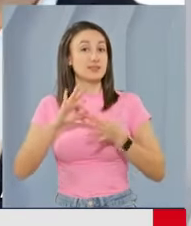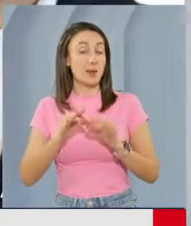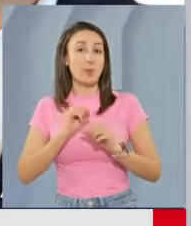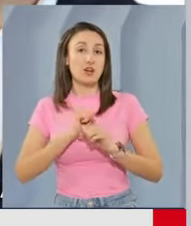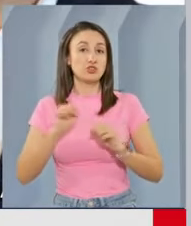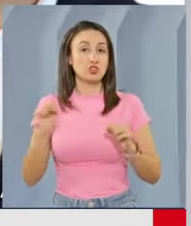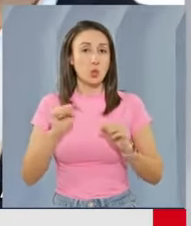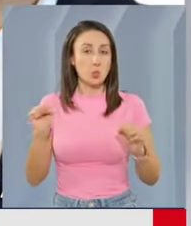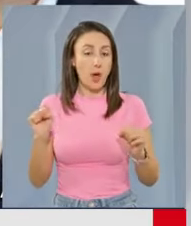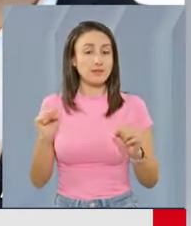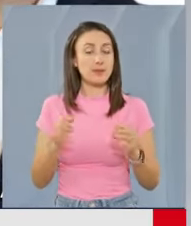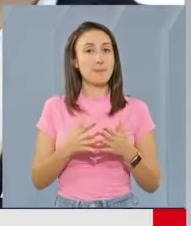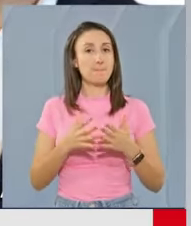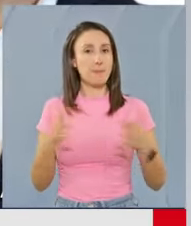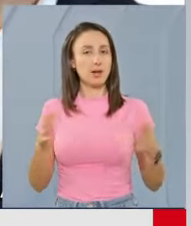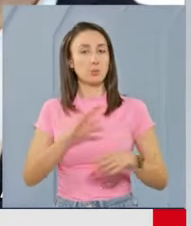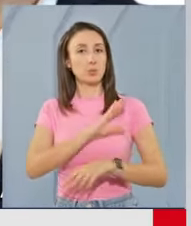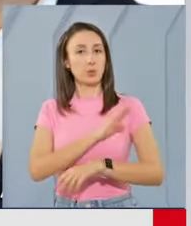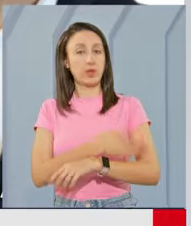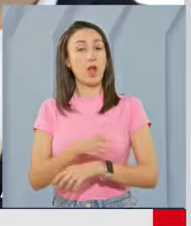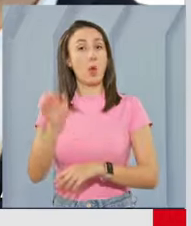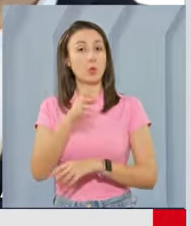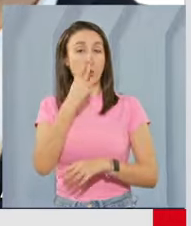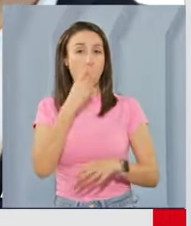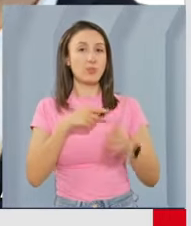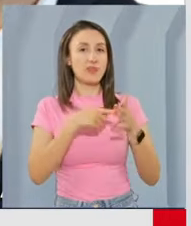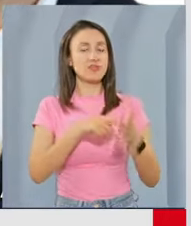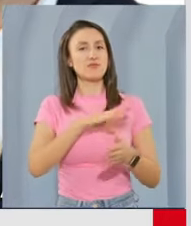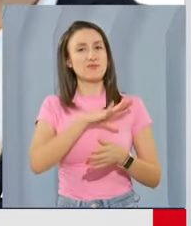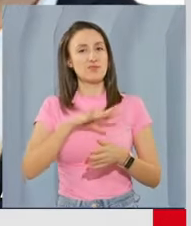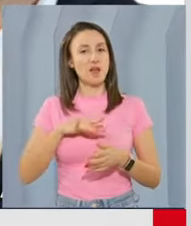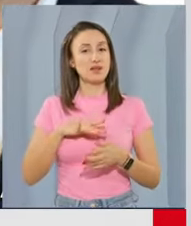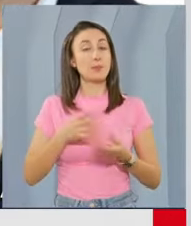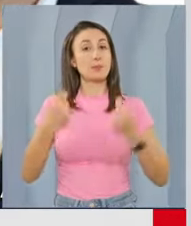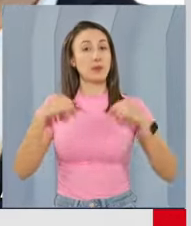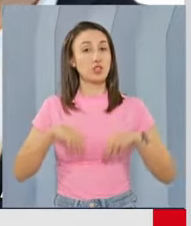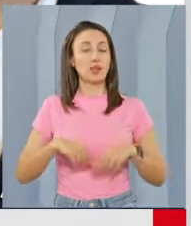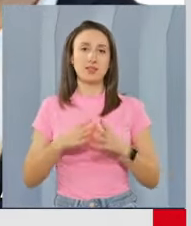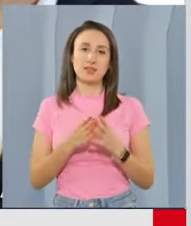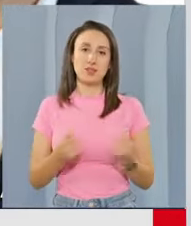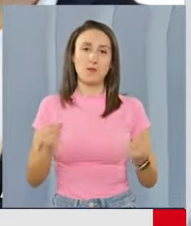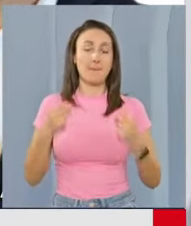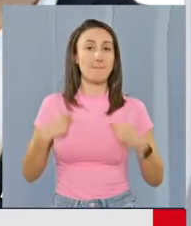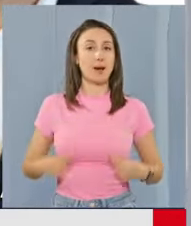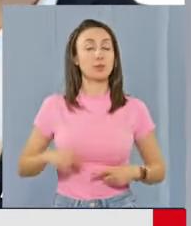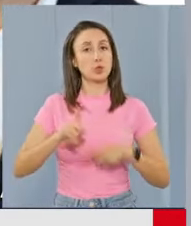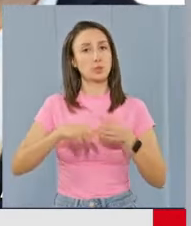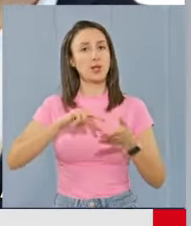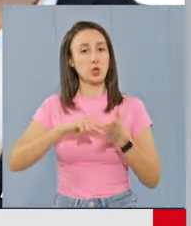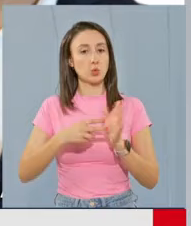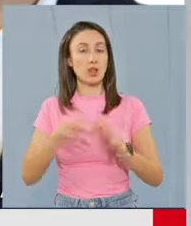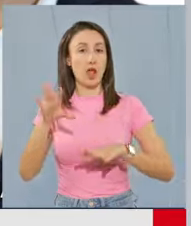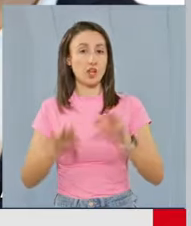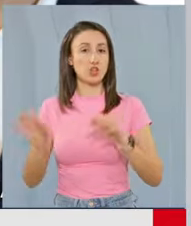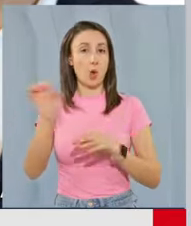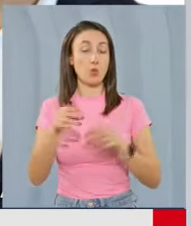accentueze în marile puteri europene uitați vă în Franța președintele a dizolvat Parlamentul urmarea rezultatelor din alegerile